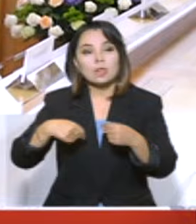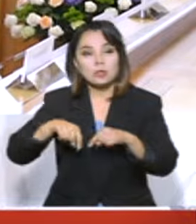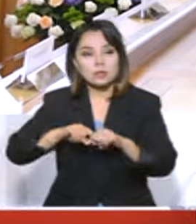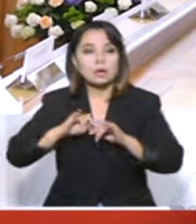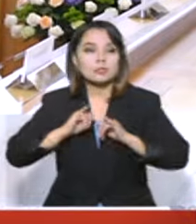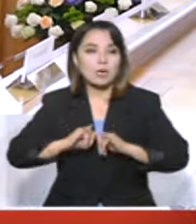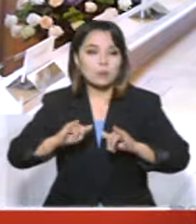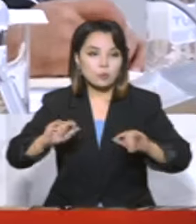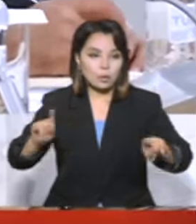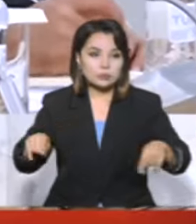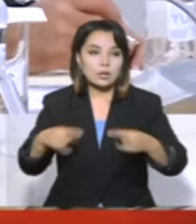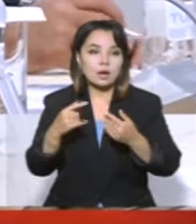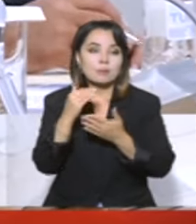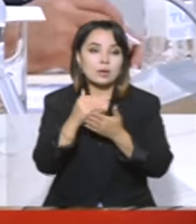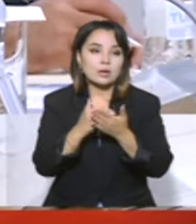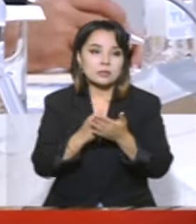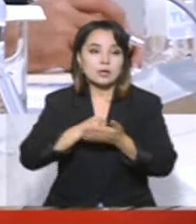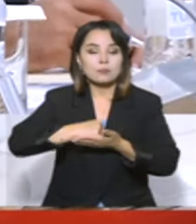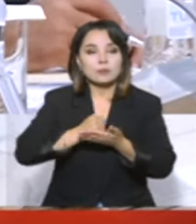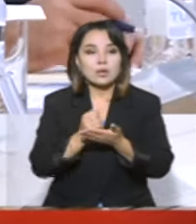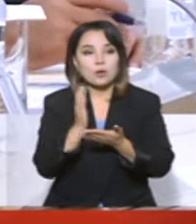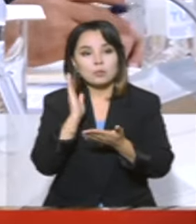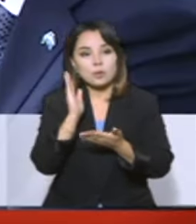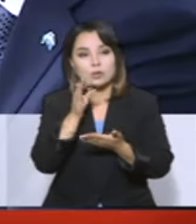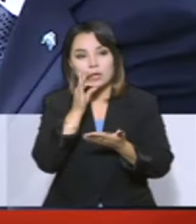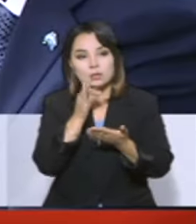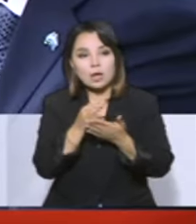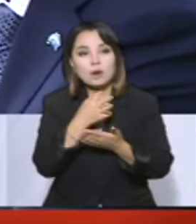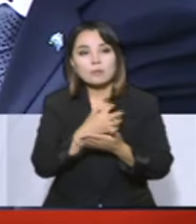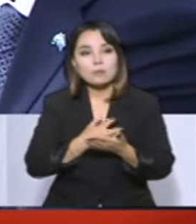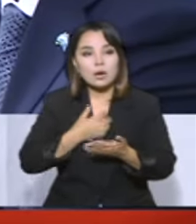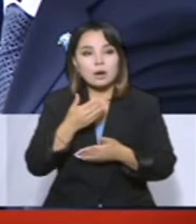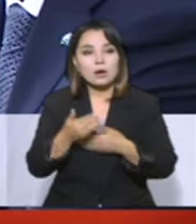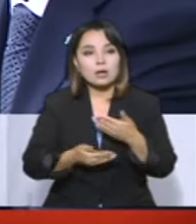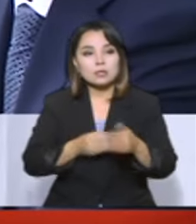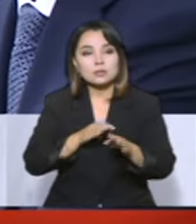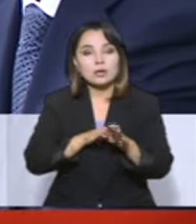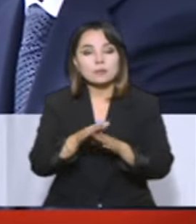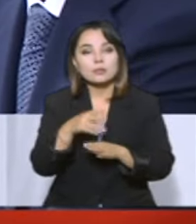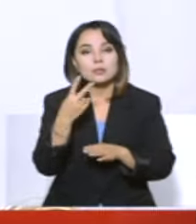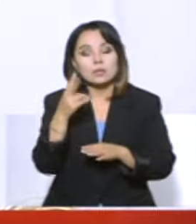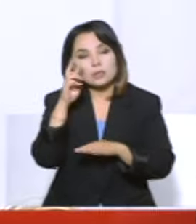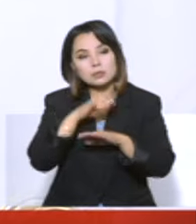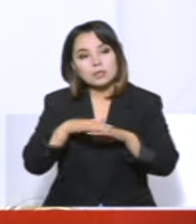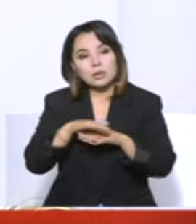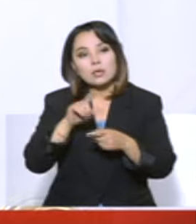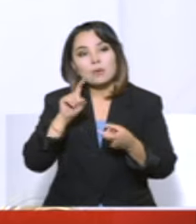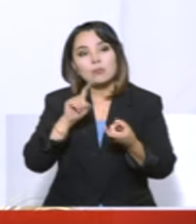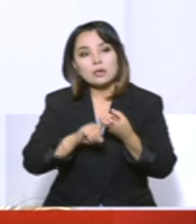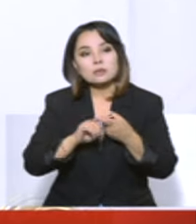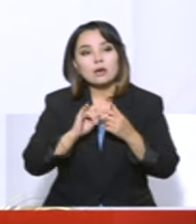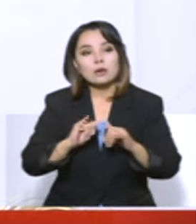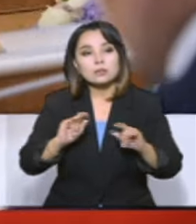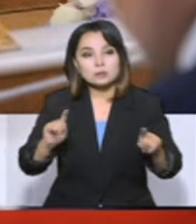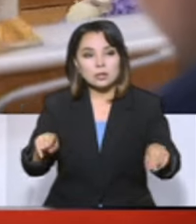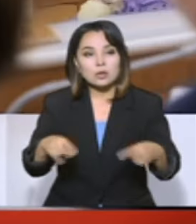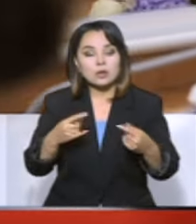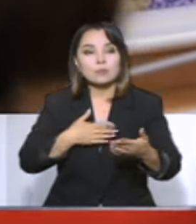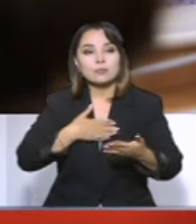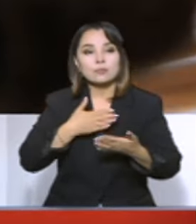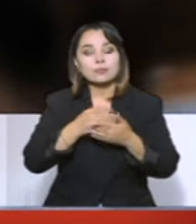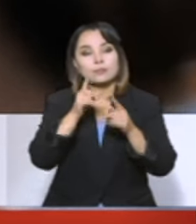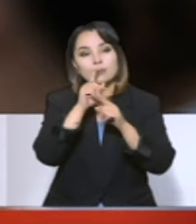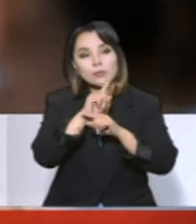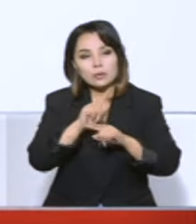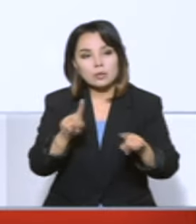дамыту бағдарламасын бекітеміз. Осы маңызды қадамдар екі елдің байланысын дамытуға айрықша серпін береді